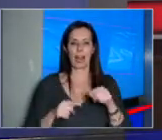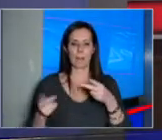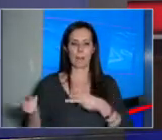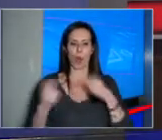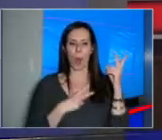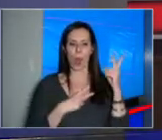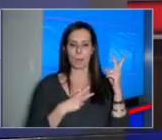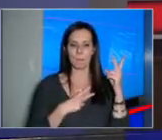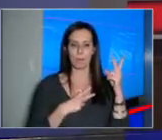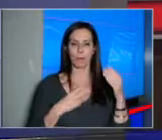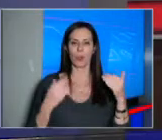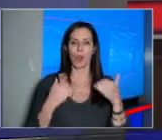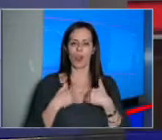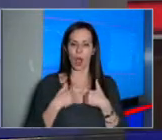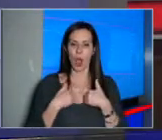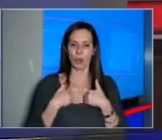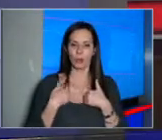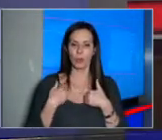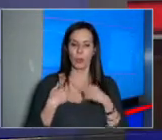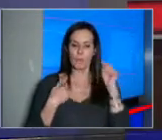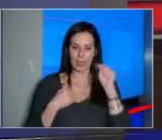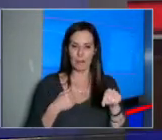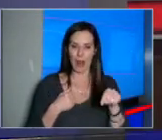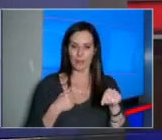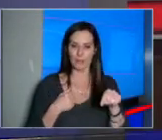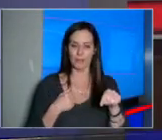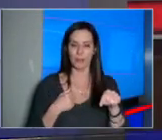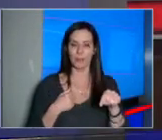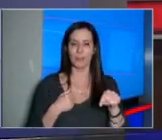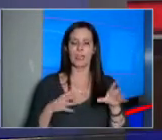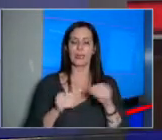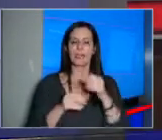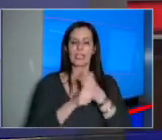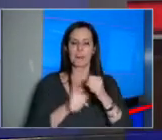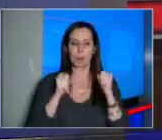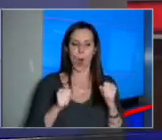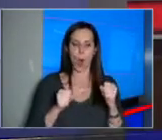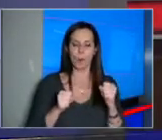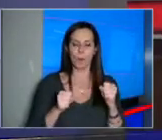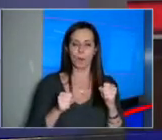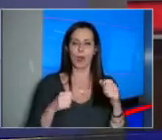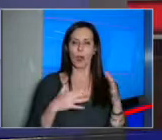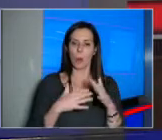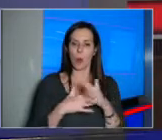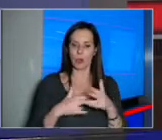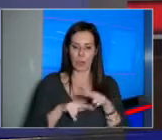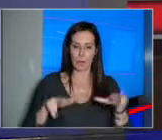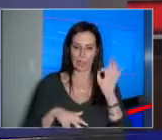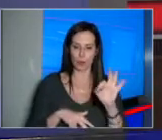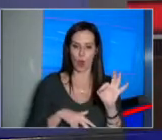החולים, אנחנו מגיעים אליו באמצעות נציגי הביטוח הלאומי, בוחנים את